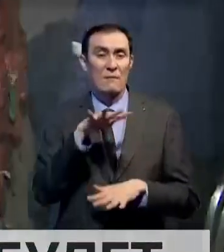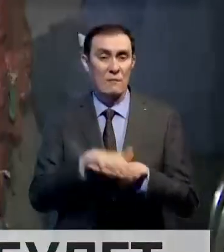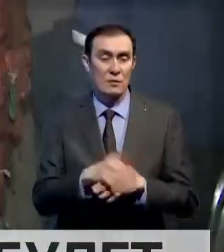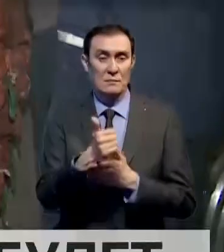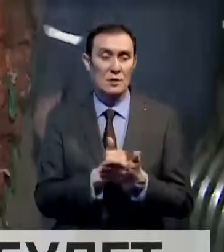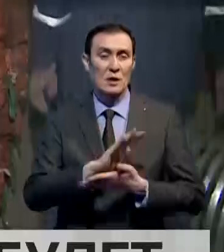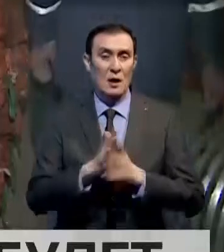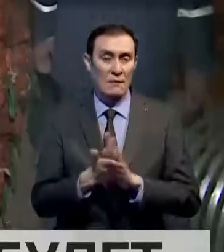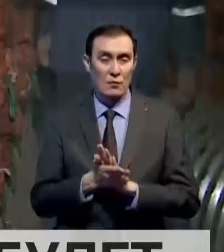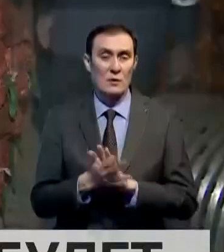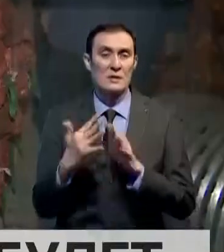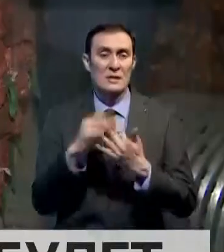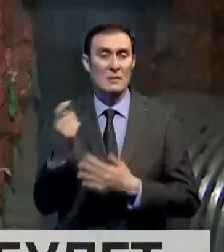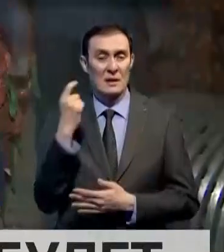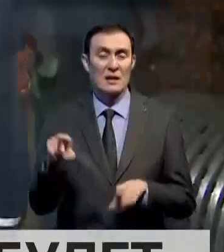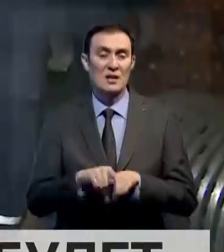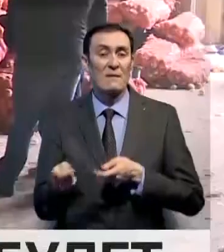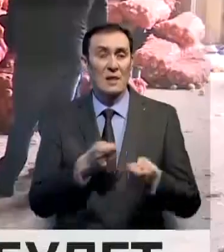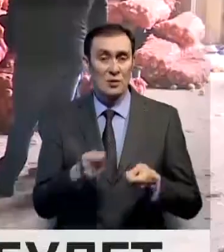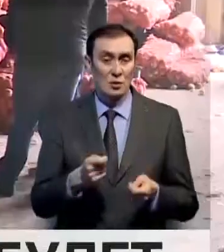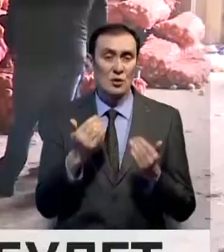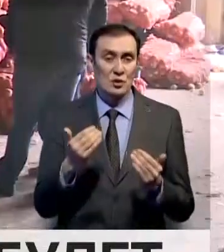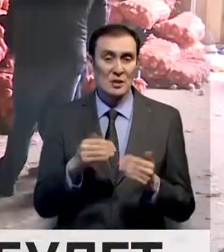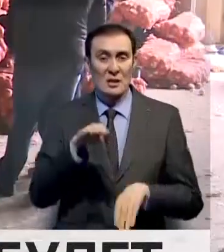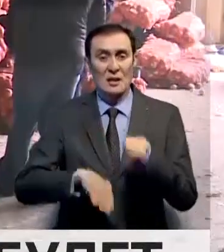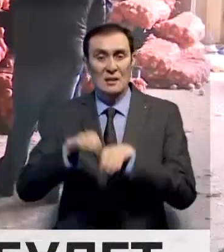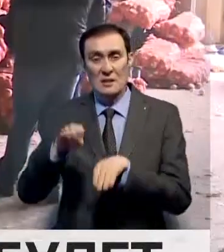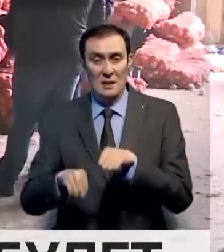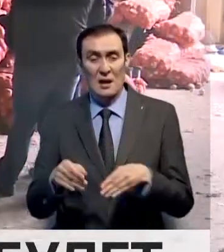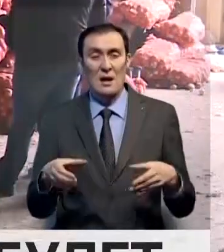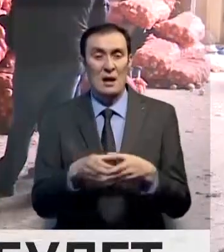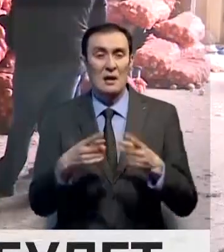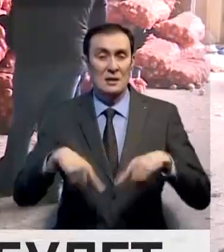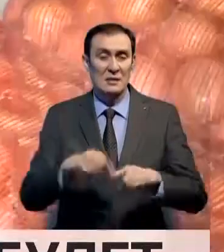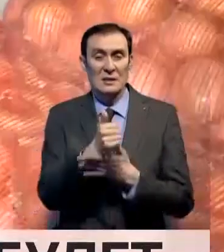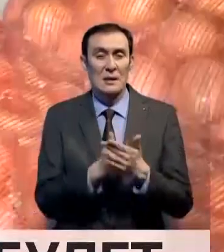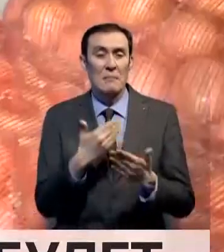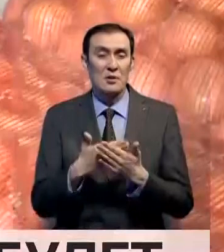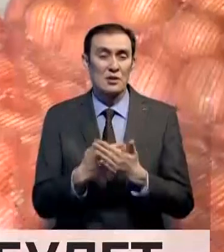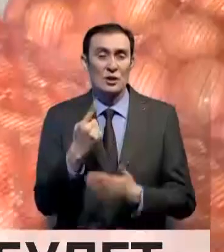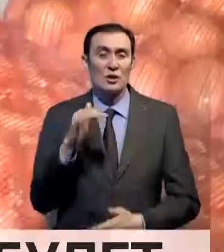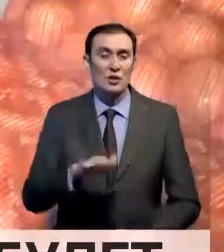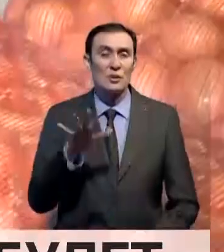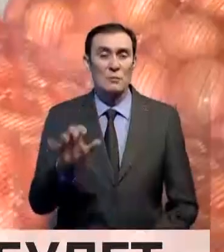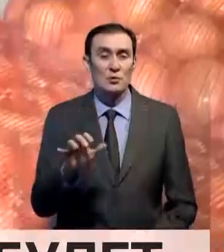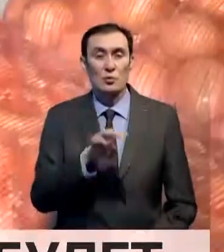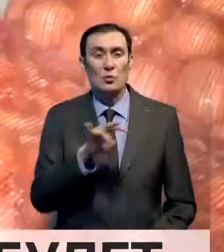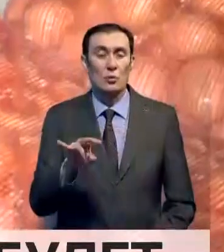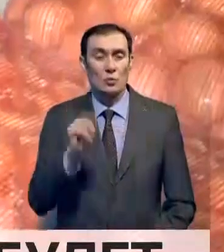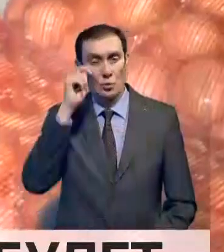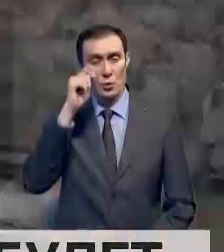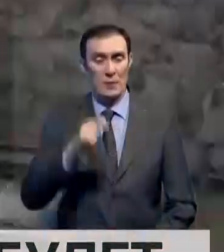условиях договора между аграриями и местной властью. Сейчас на складах СПК хранится почти 1500 тонн